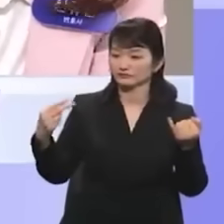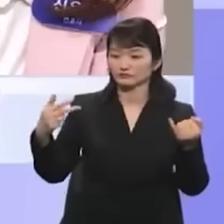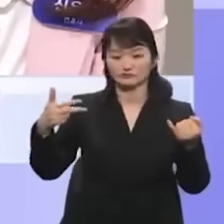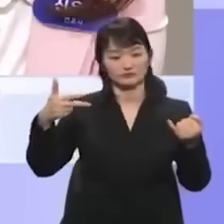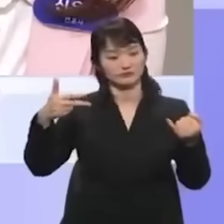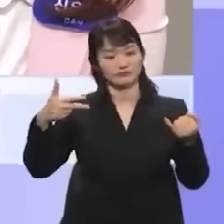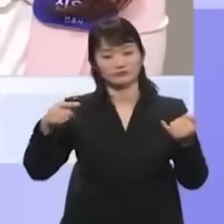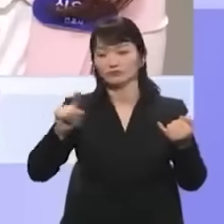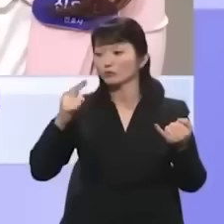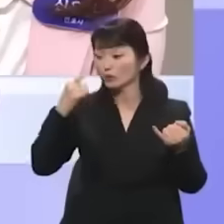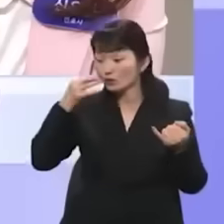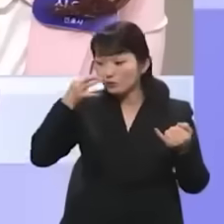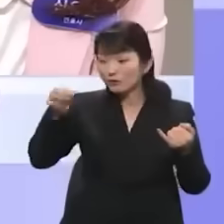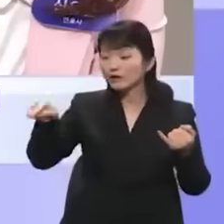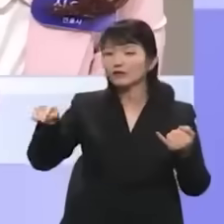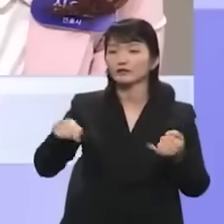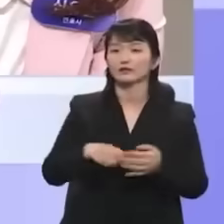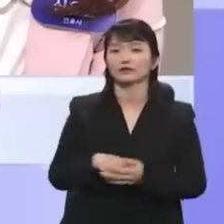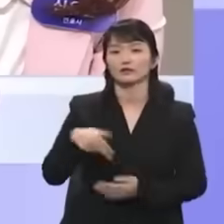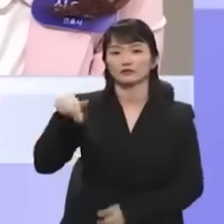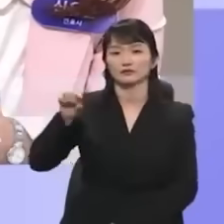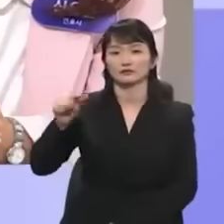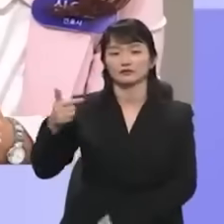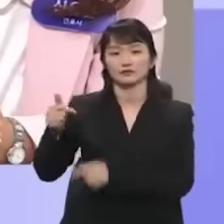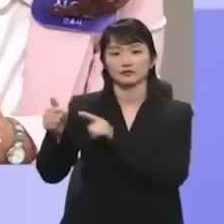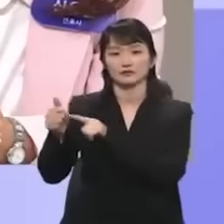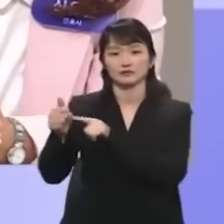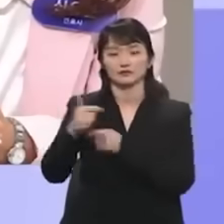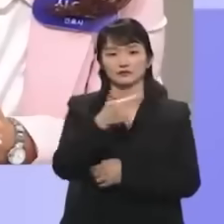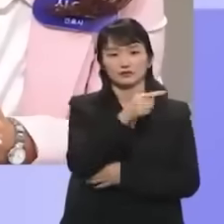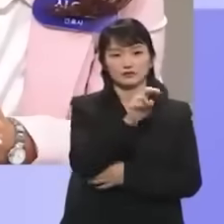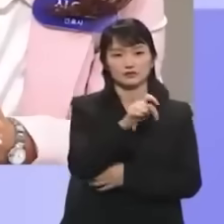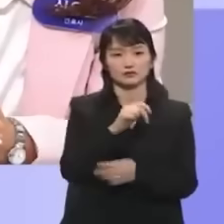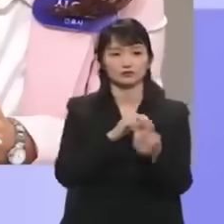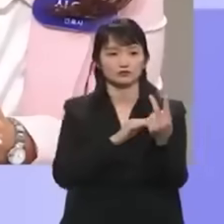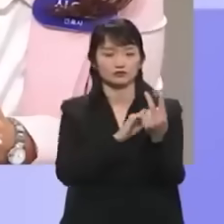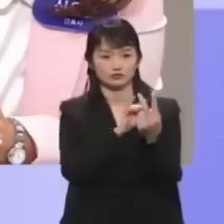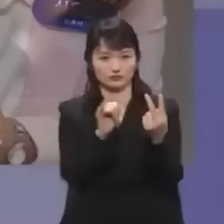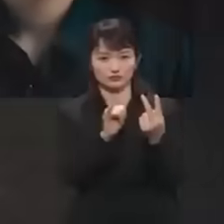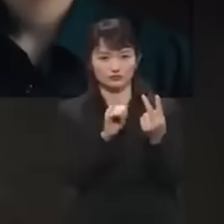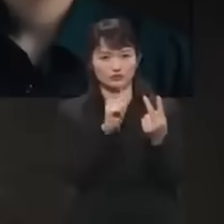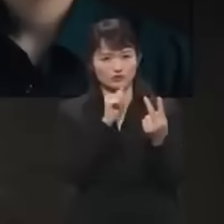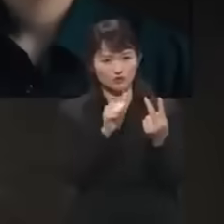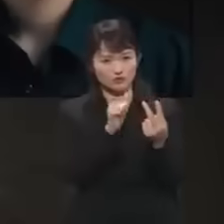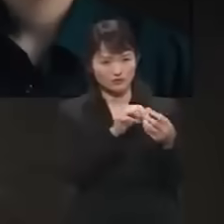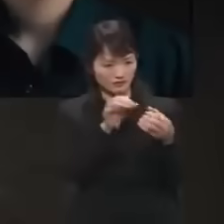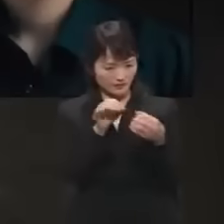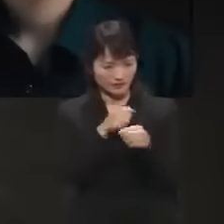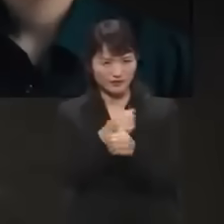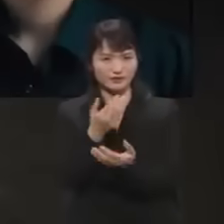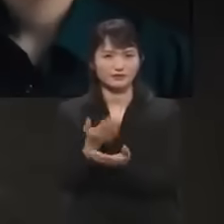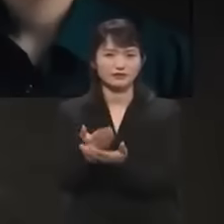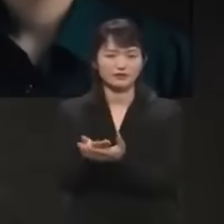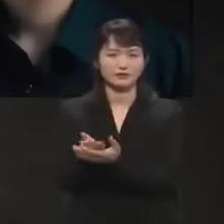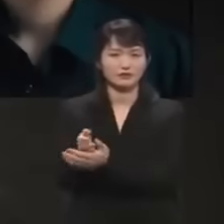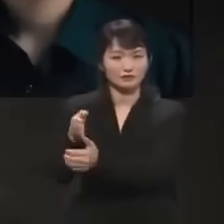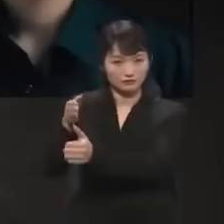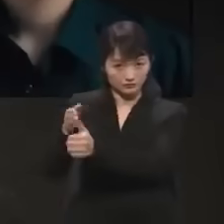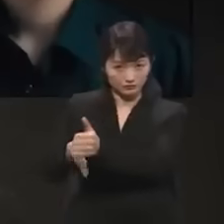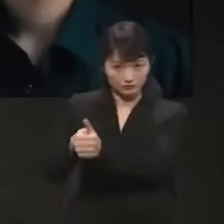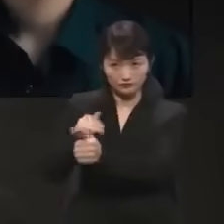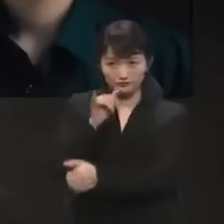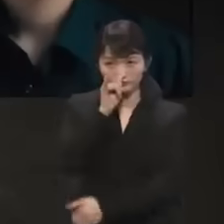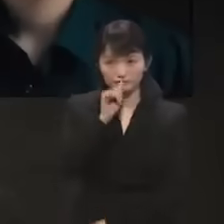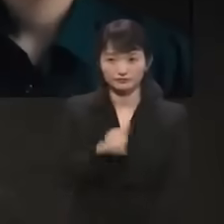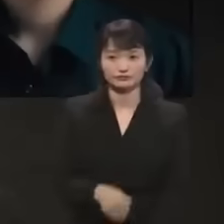전청조 씨가 남현희 씨하고 단둘이서 5분만 얘기하게 시간을 달라 이렇게 요청했다는이